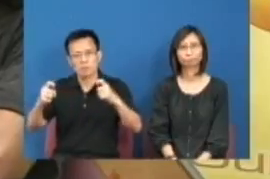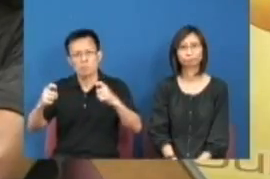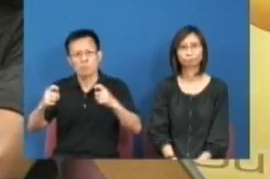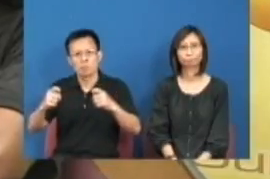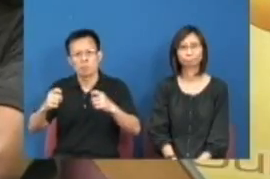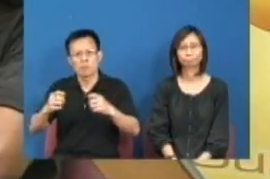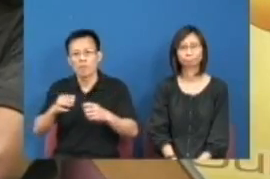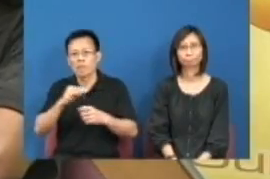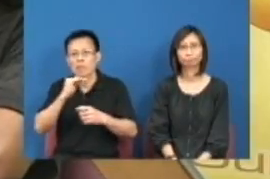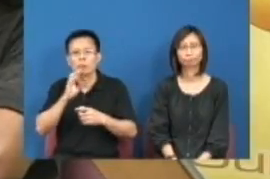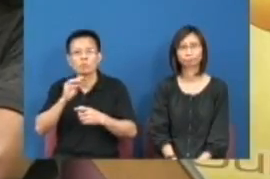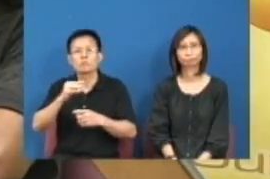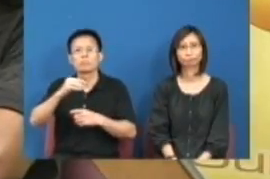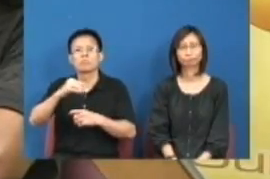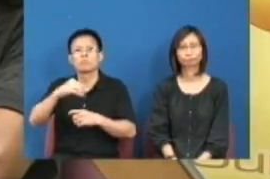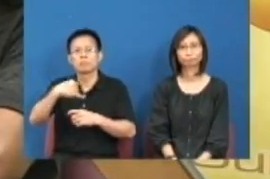夠